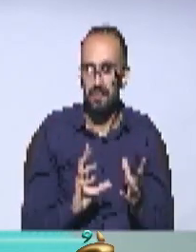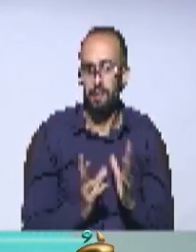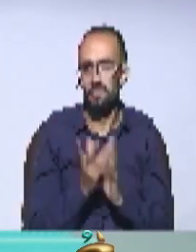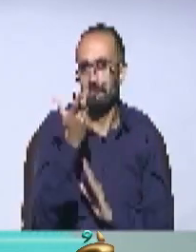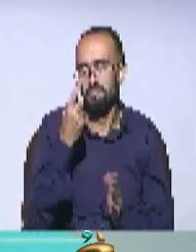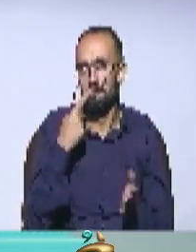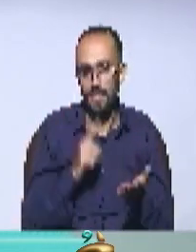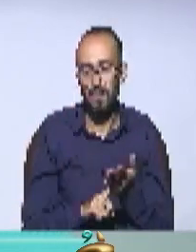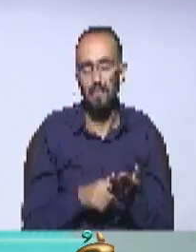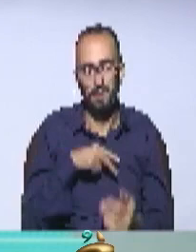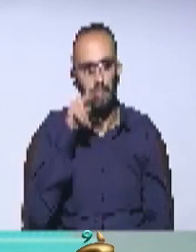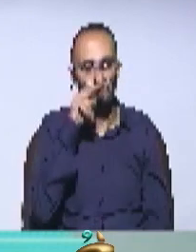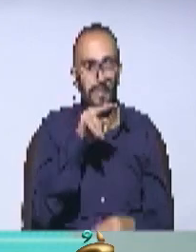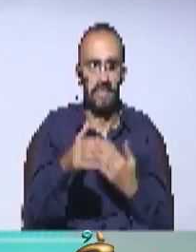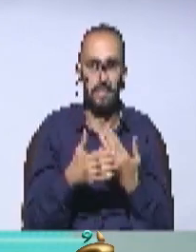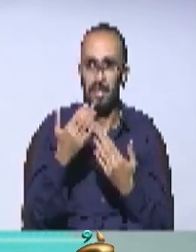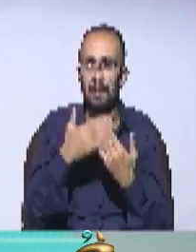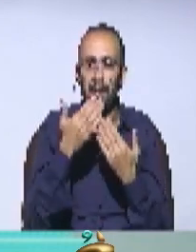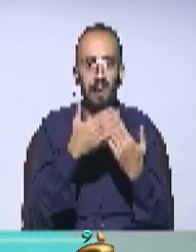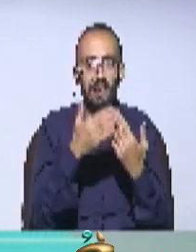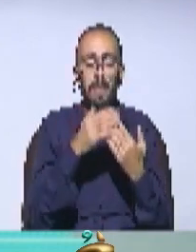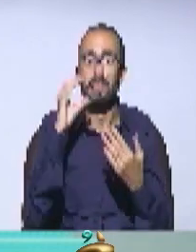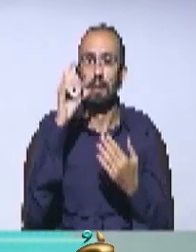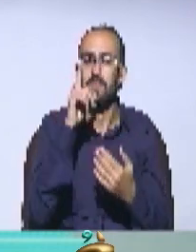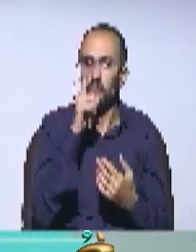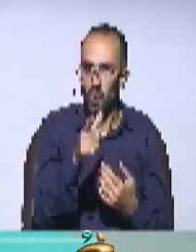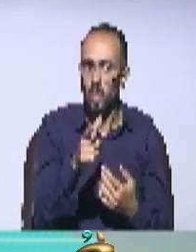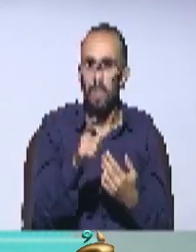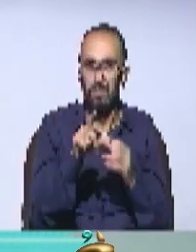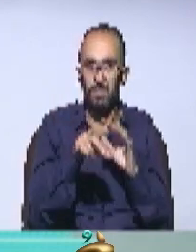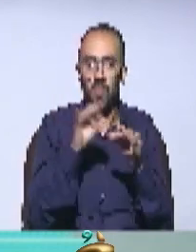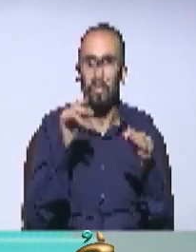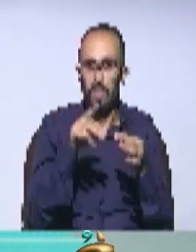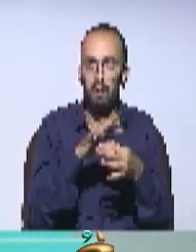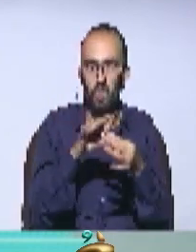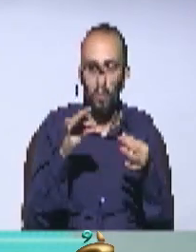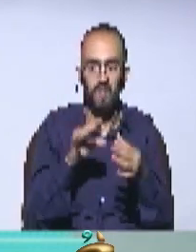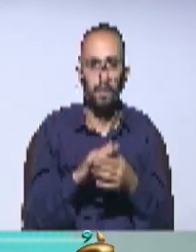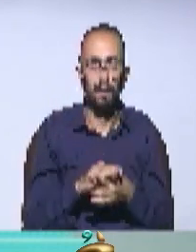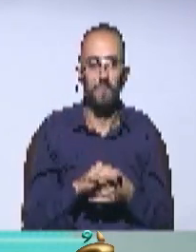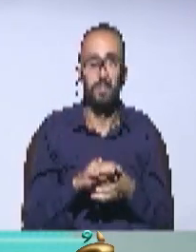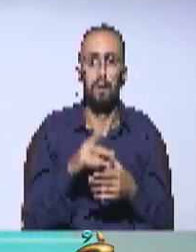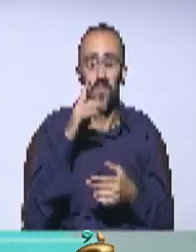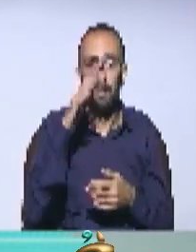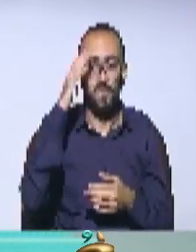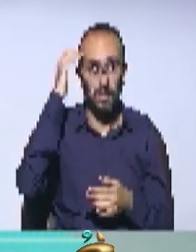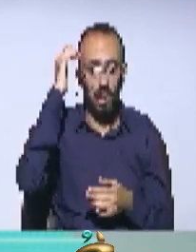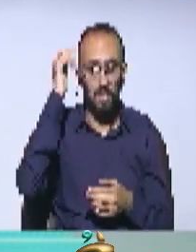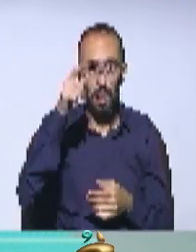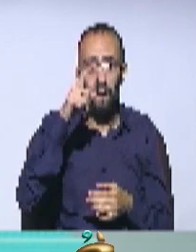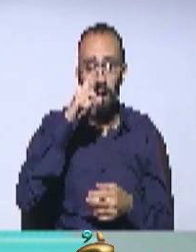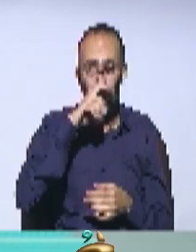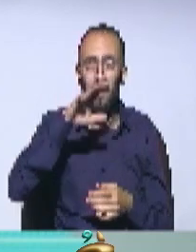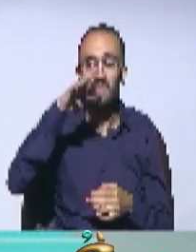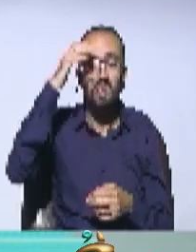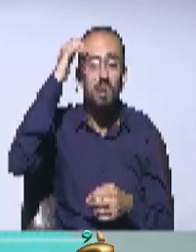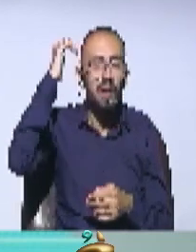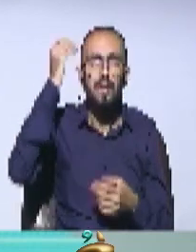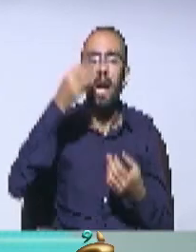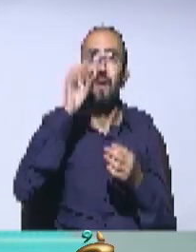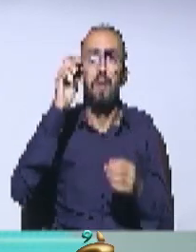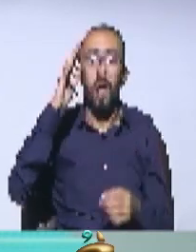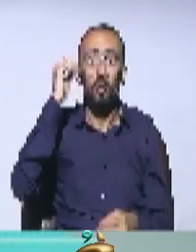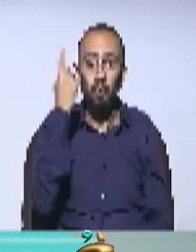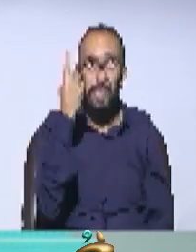بالتنمية. نحن أمام واقع جديد اعترف به الرئيس السيسي أكثر من مرة، وقال أن الصعيد تعرض لمعاناة شديدة